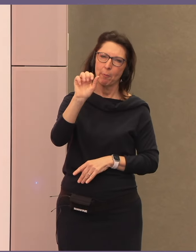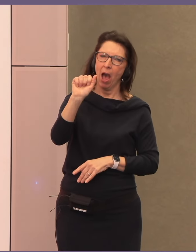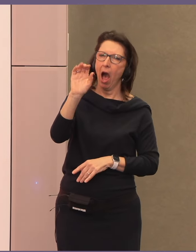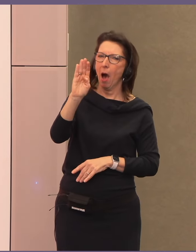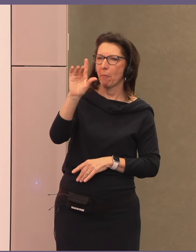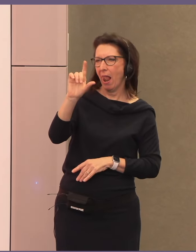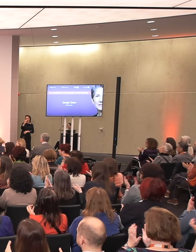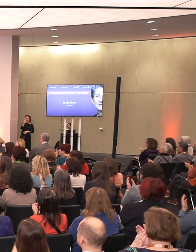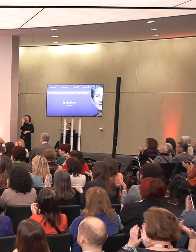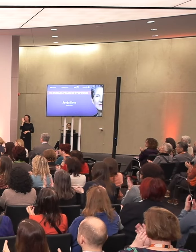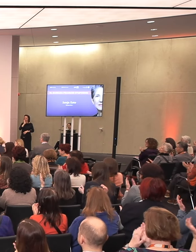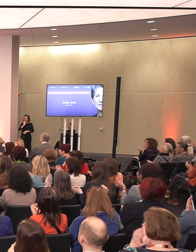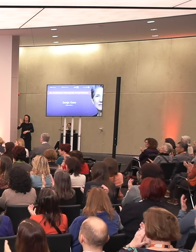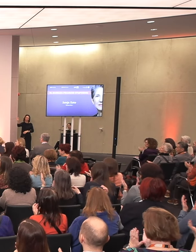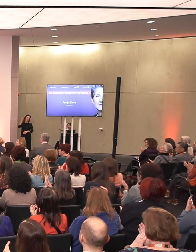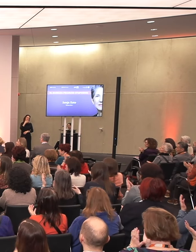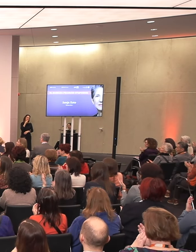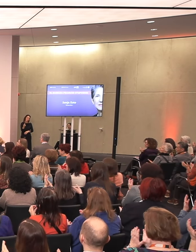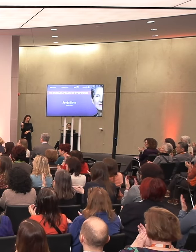dass du hier bist.